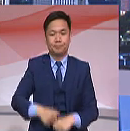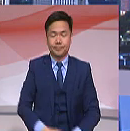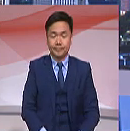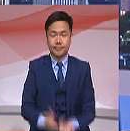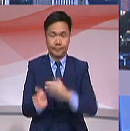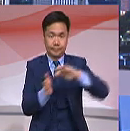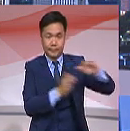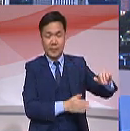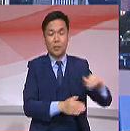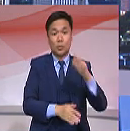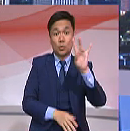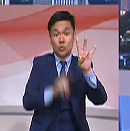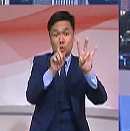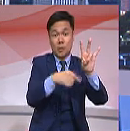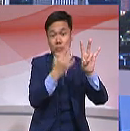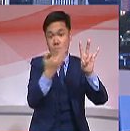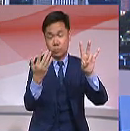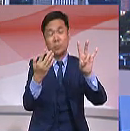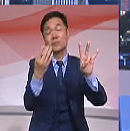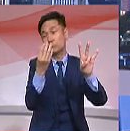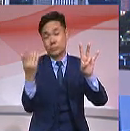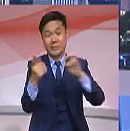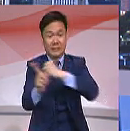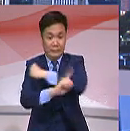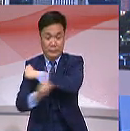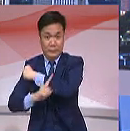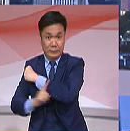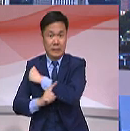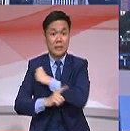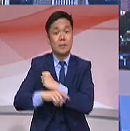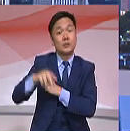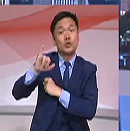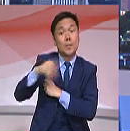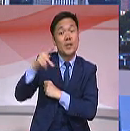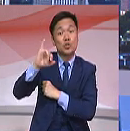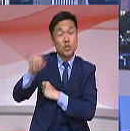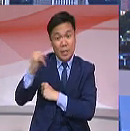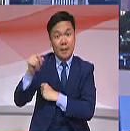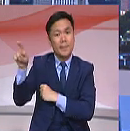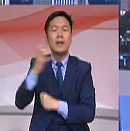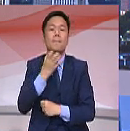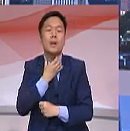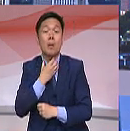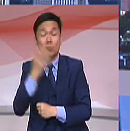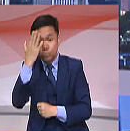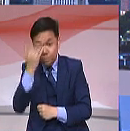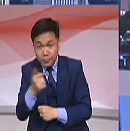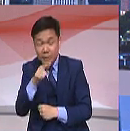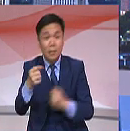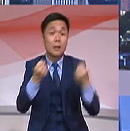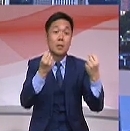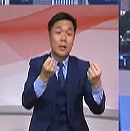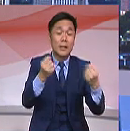Sebanyak 7,163 saman dikeluarkan Jabatan Pengangkutan Jalan JPJ Perak terhadap kenderaan